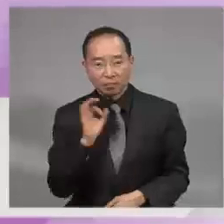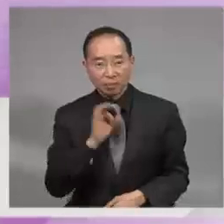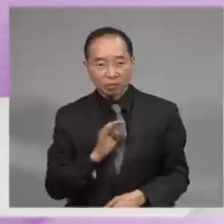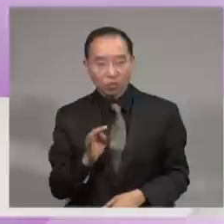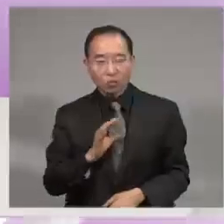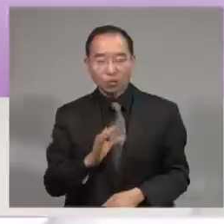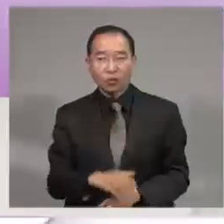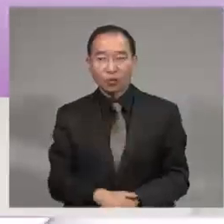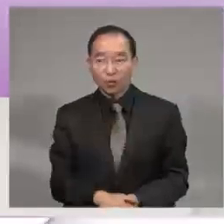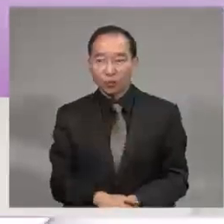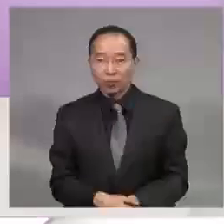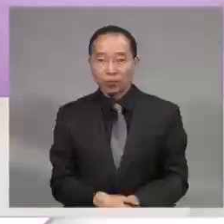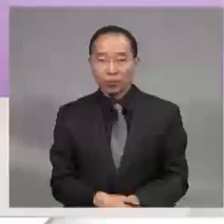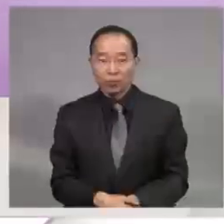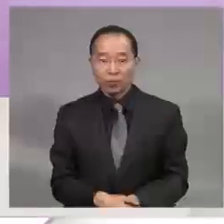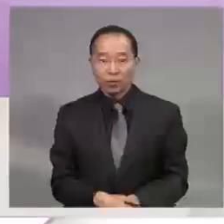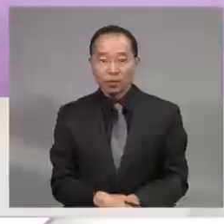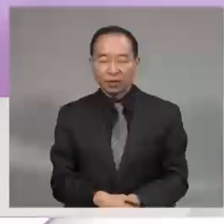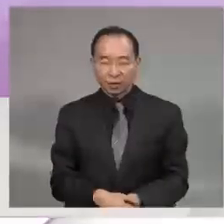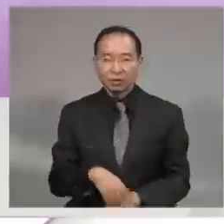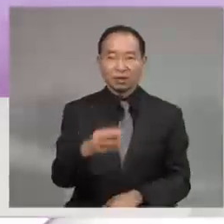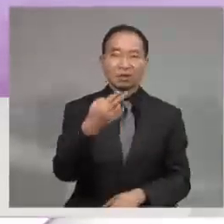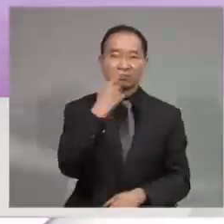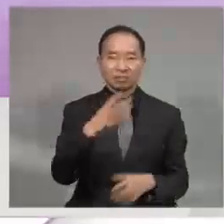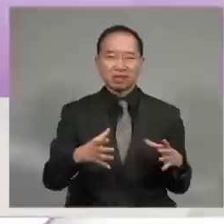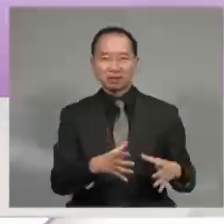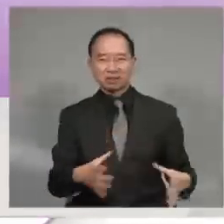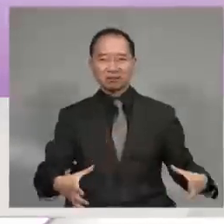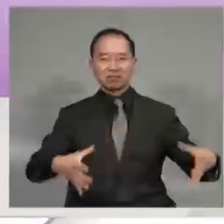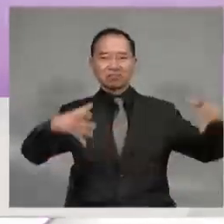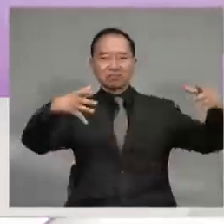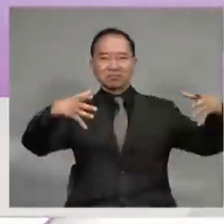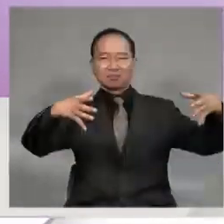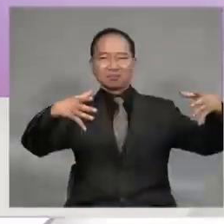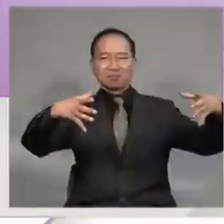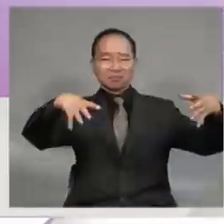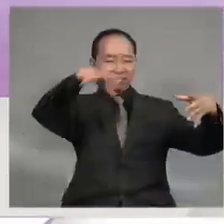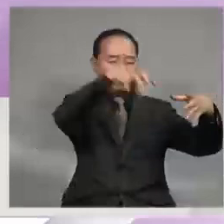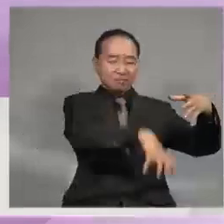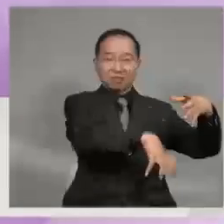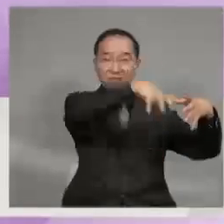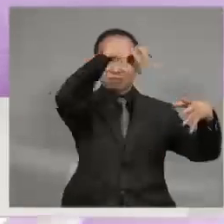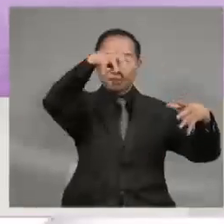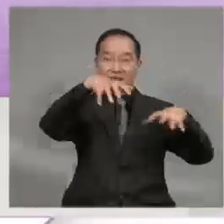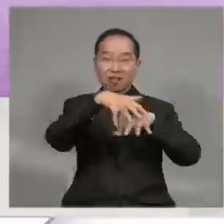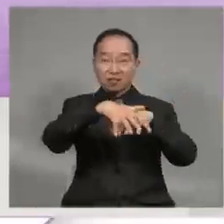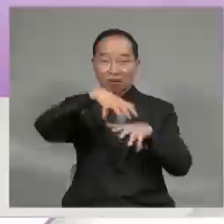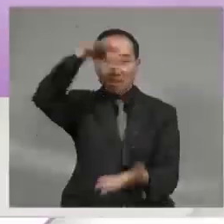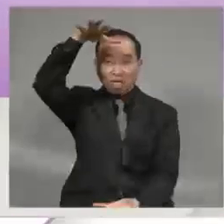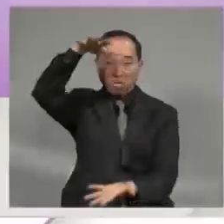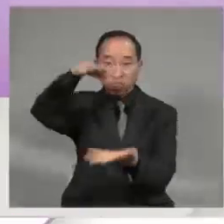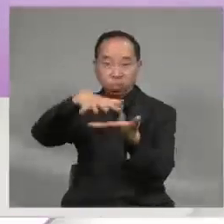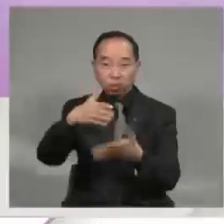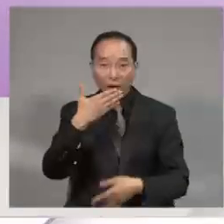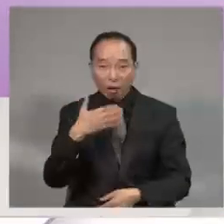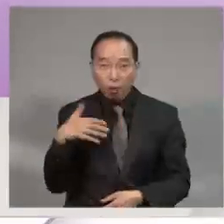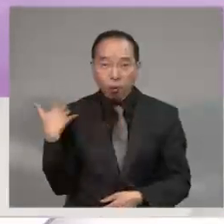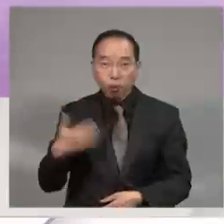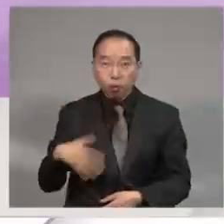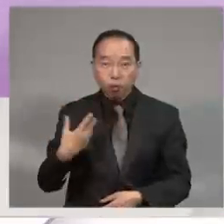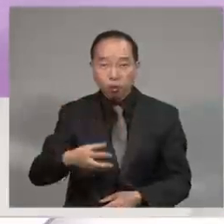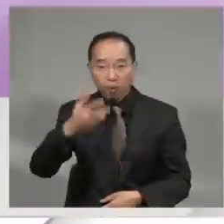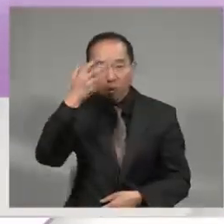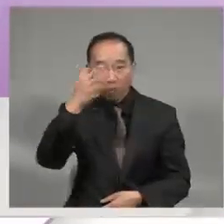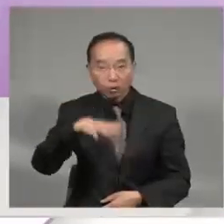알게 됐었잖아요, 그렇죠? 세워두기 위해서 플라스틱통에 네. 넣어뒀던 거고 꺼내니까 그게 또 이렇게 부피가 줄어드는